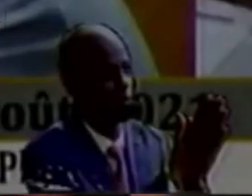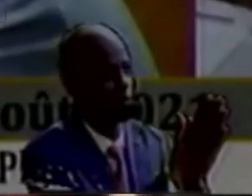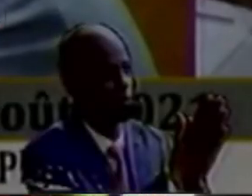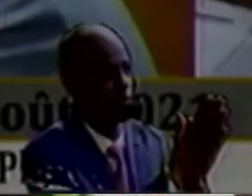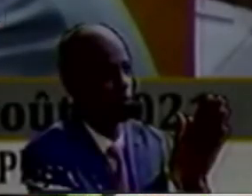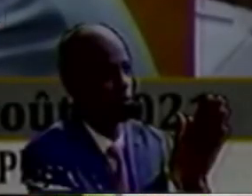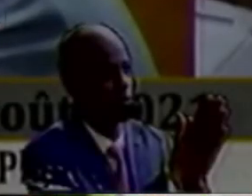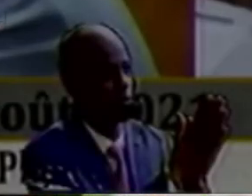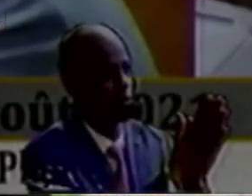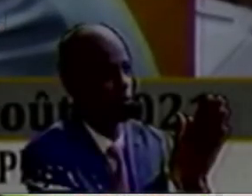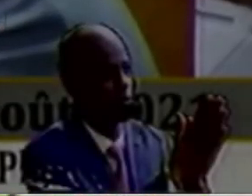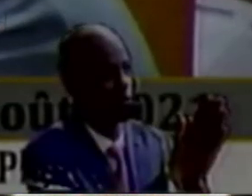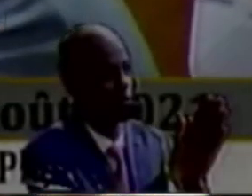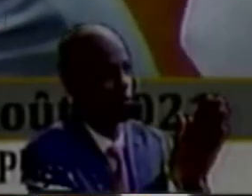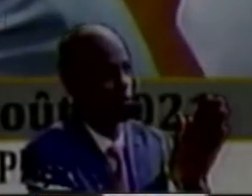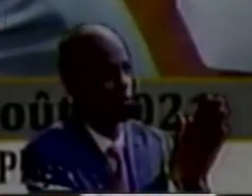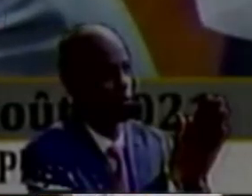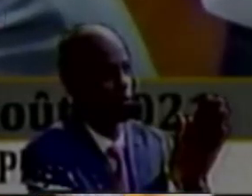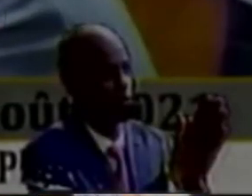tant publics que privés.